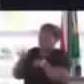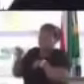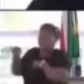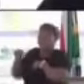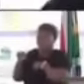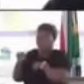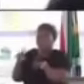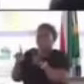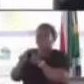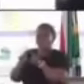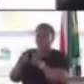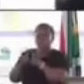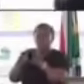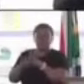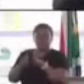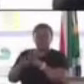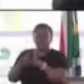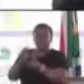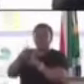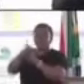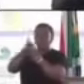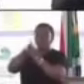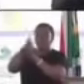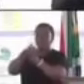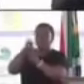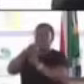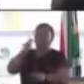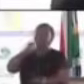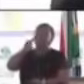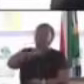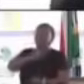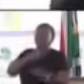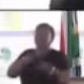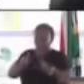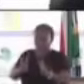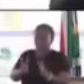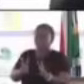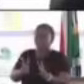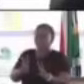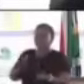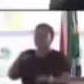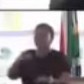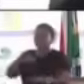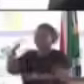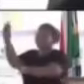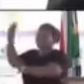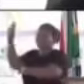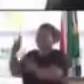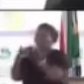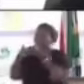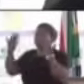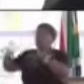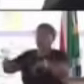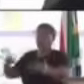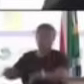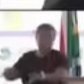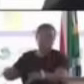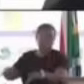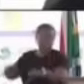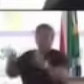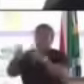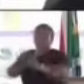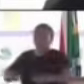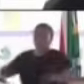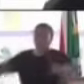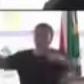Ayimele indlela eqondile neyiqiniso. Ngalamazwi ngibonga kakhulu kubo bonke